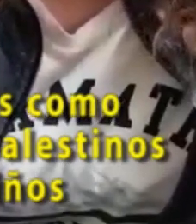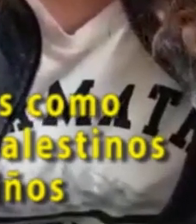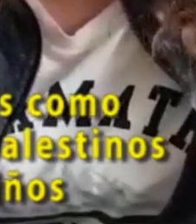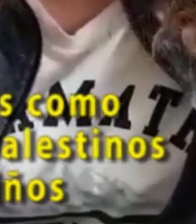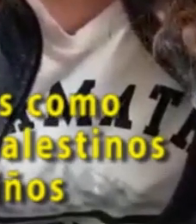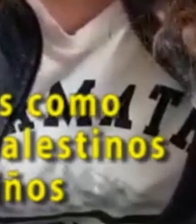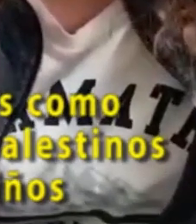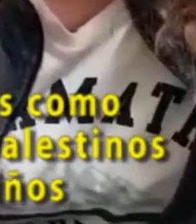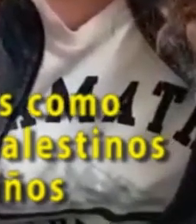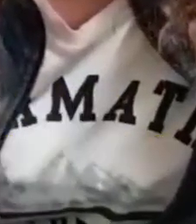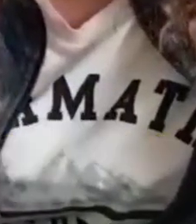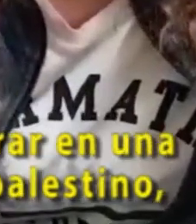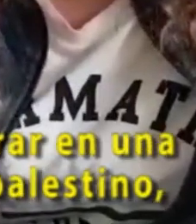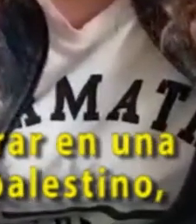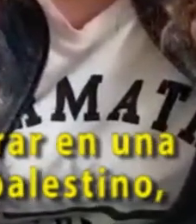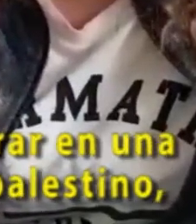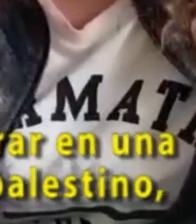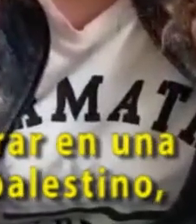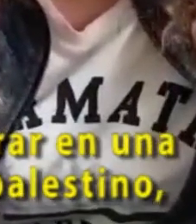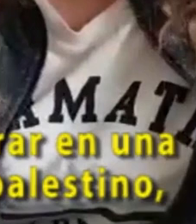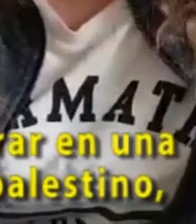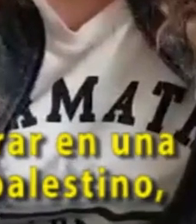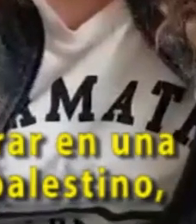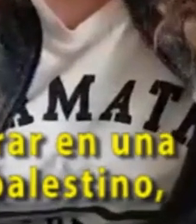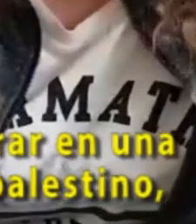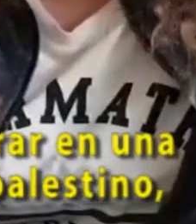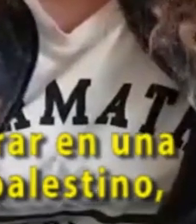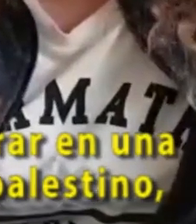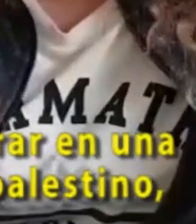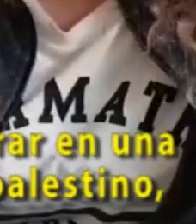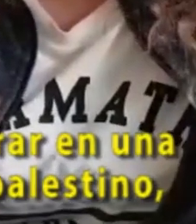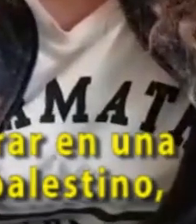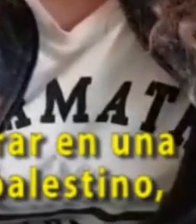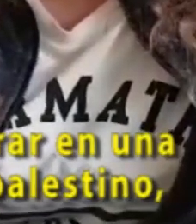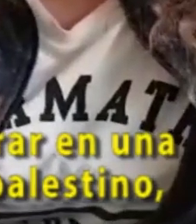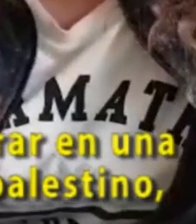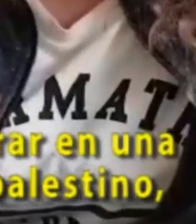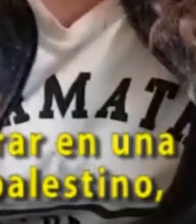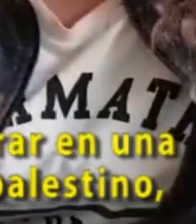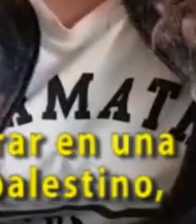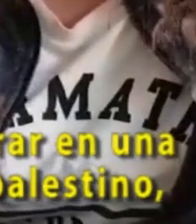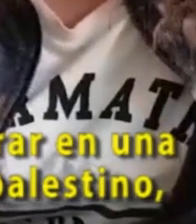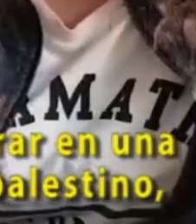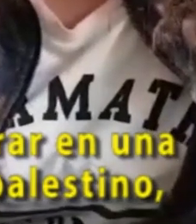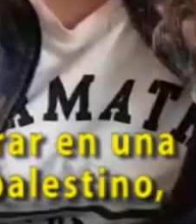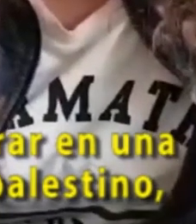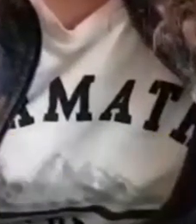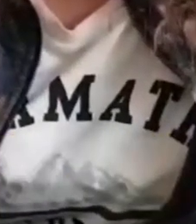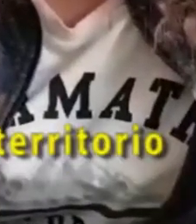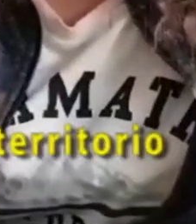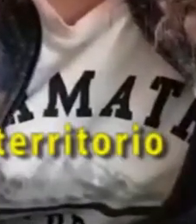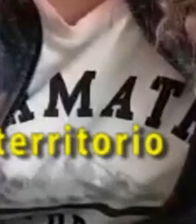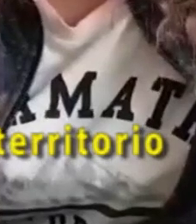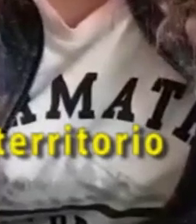12 سنة هو مش طفل، بيقدروا يسجنوه بتعذب بطريقة مش حلوة بس لأنه هو طفل فلسطيني،